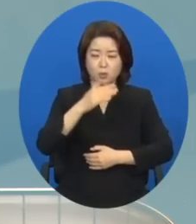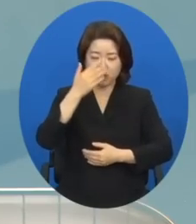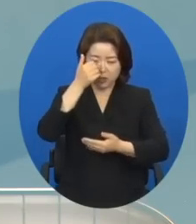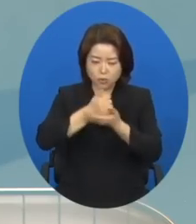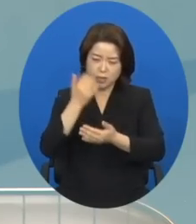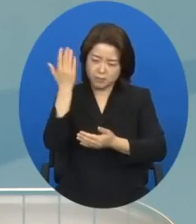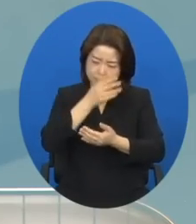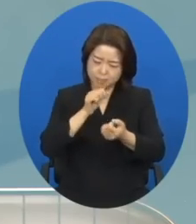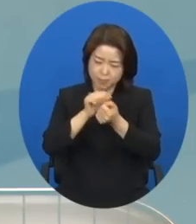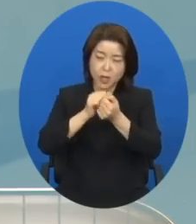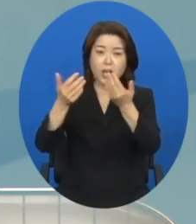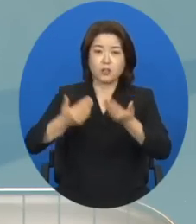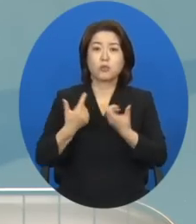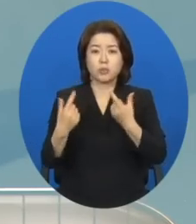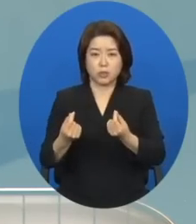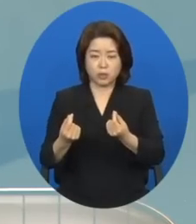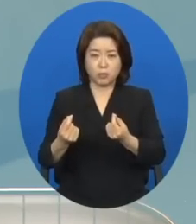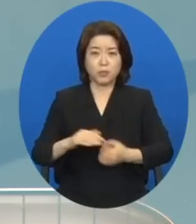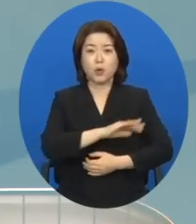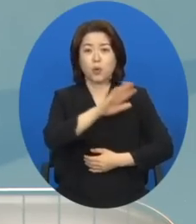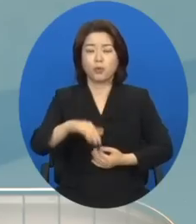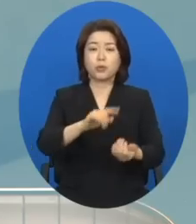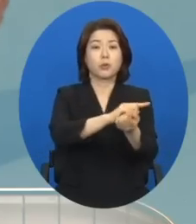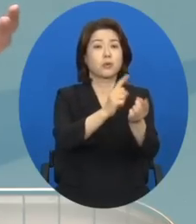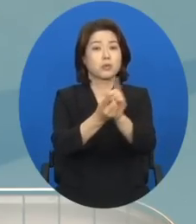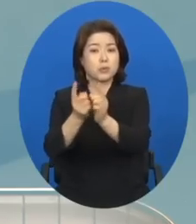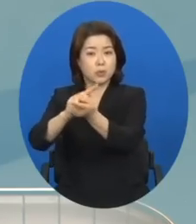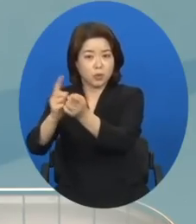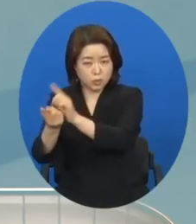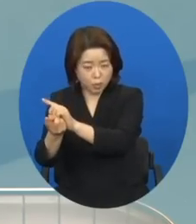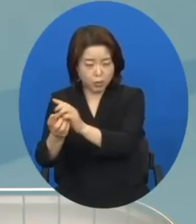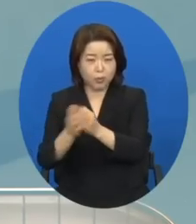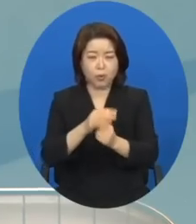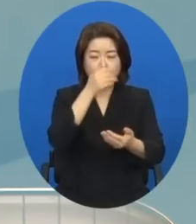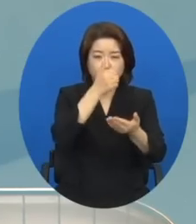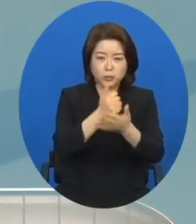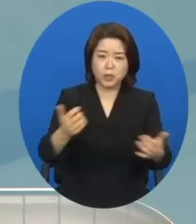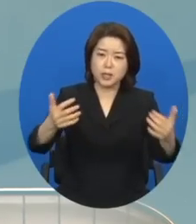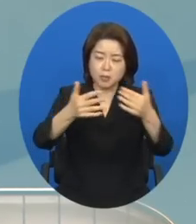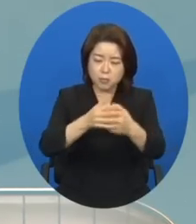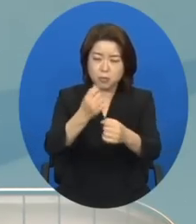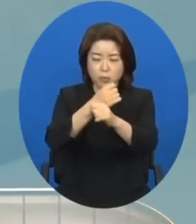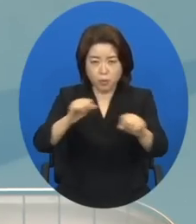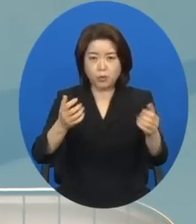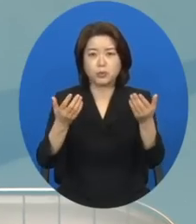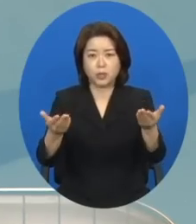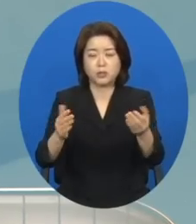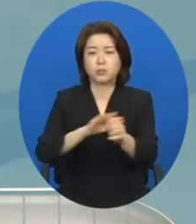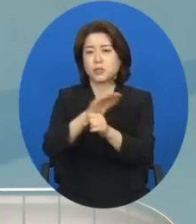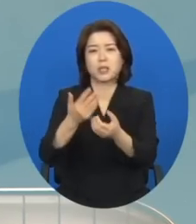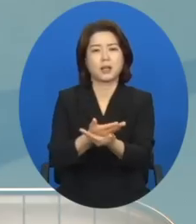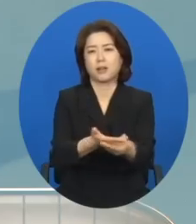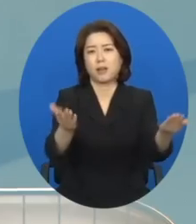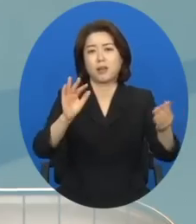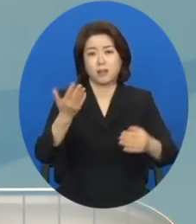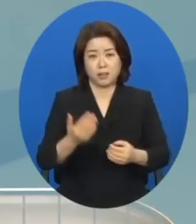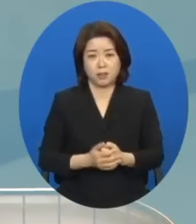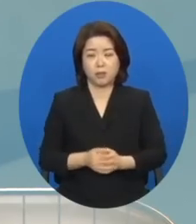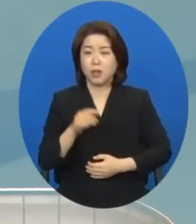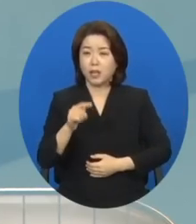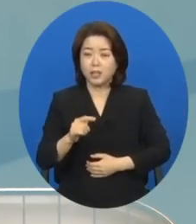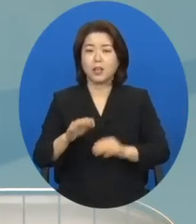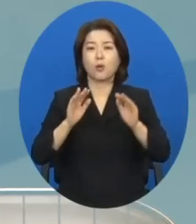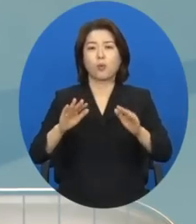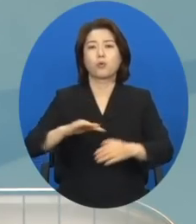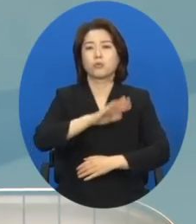것처럼 우리도 역시 서로의 죄를 품고 용서하고 사랑해 주라는 것, 이것이